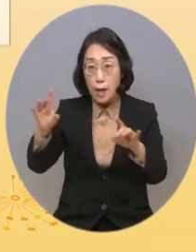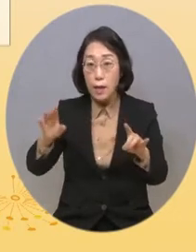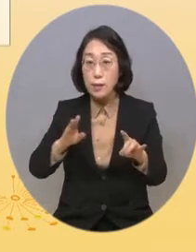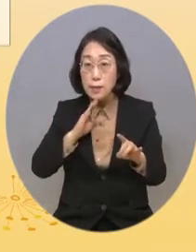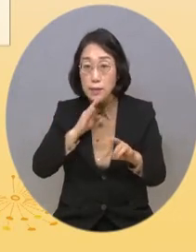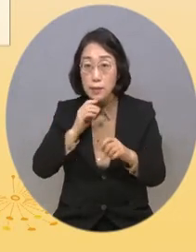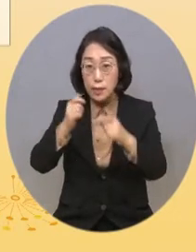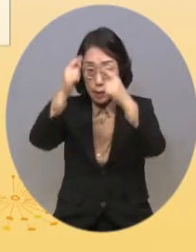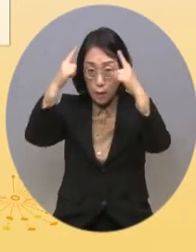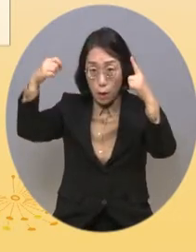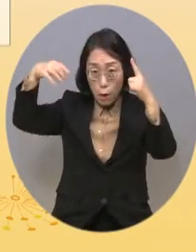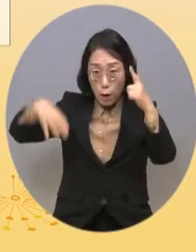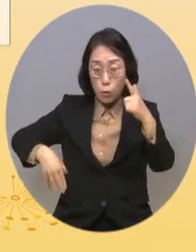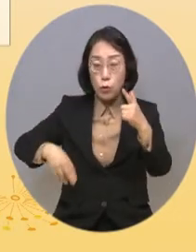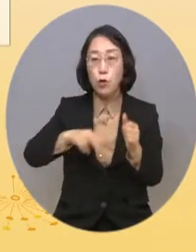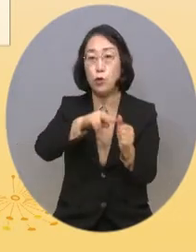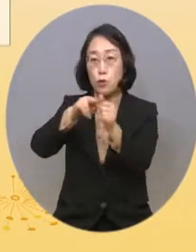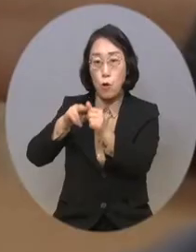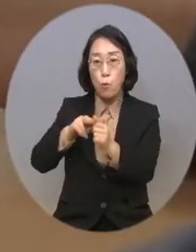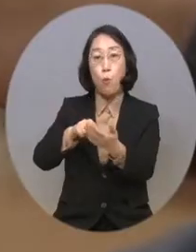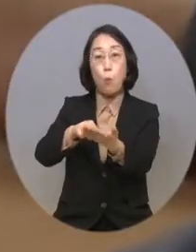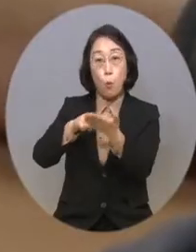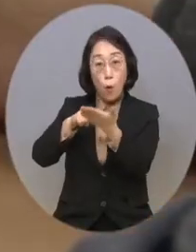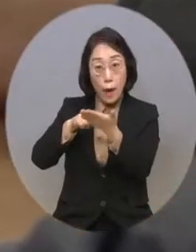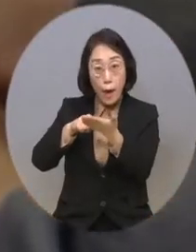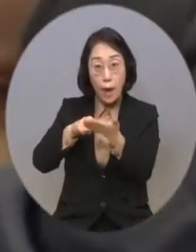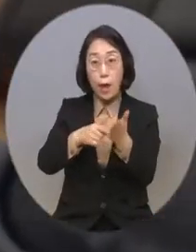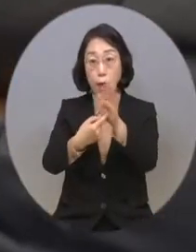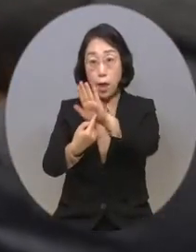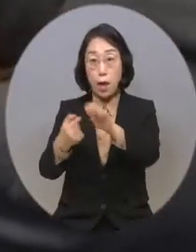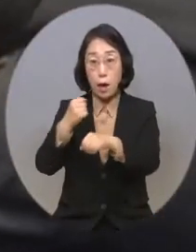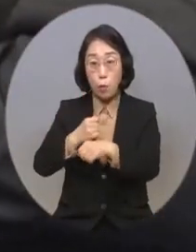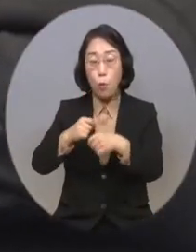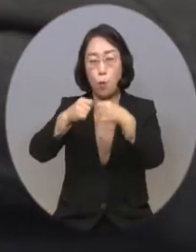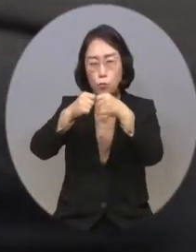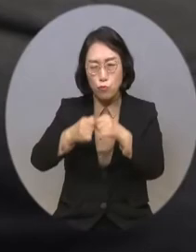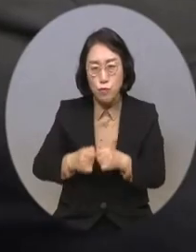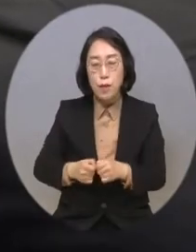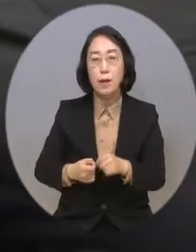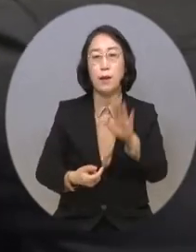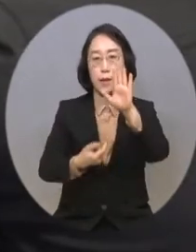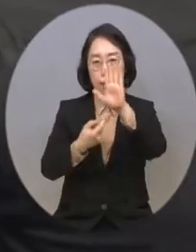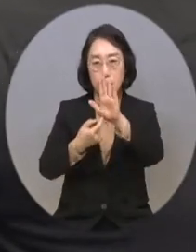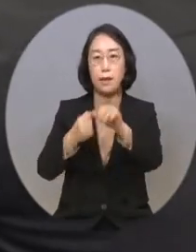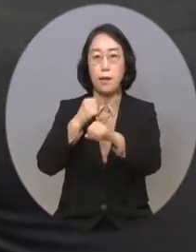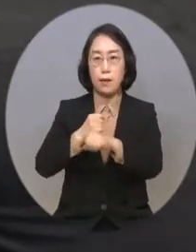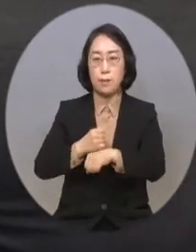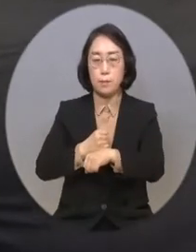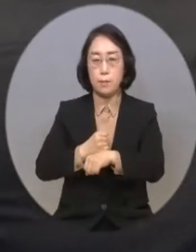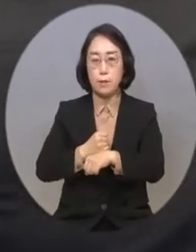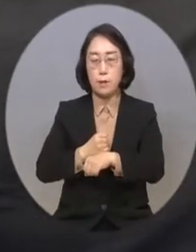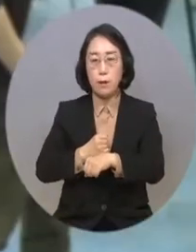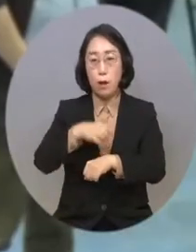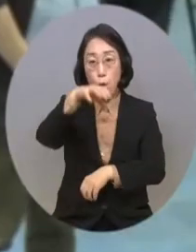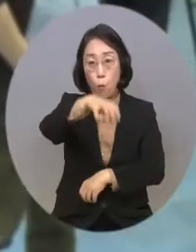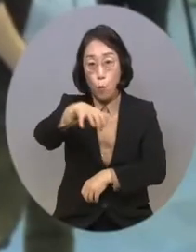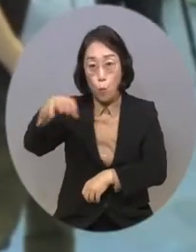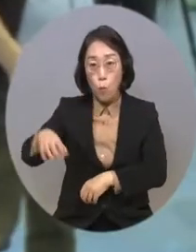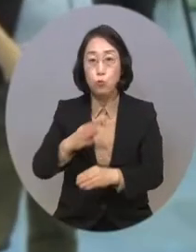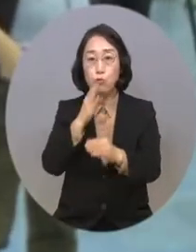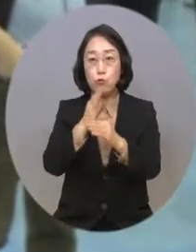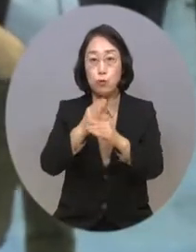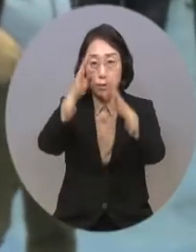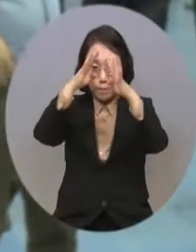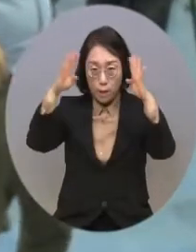지원 정보의 공개를 확대하도록 하고 공시 항목을 구체화하기로 했습니다. 권역별 거점 대학을